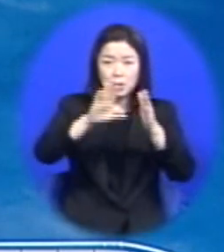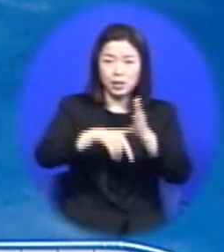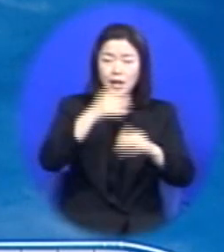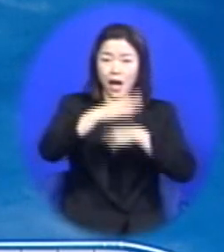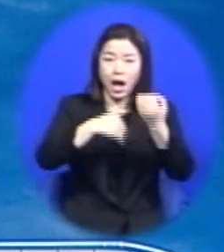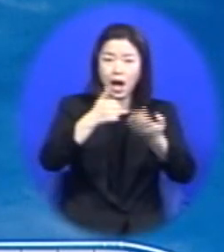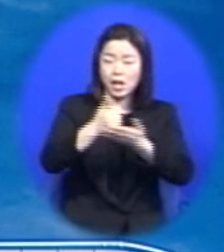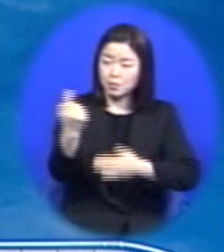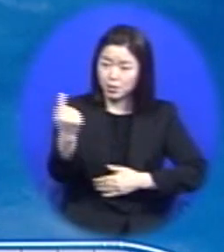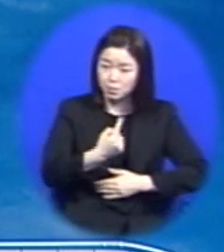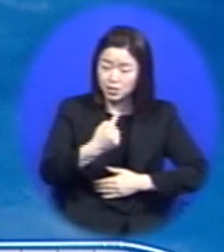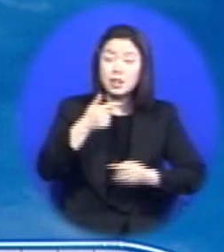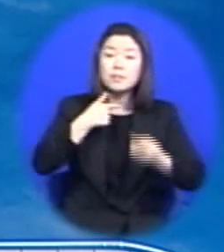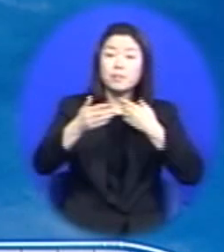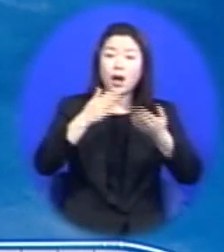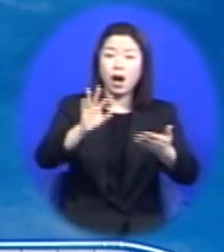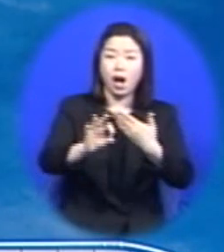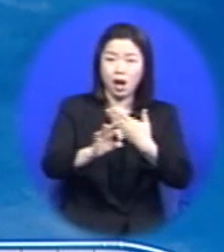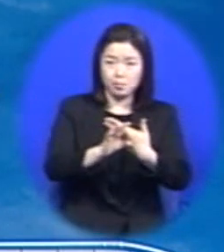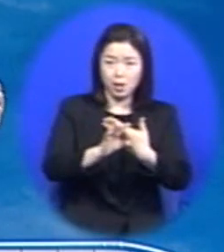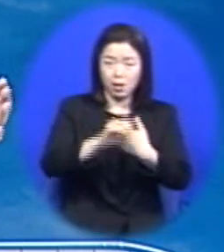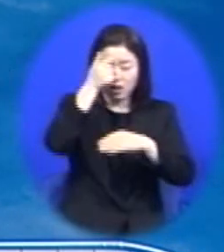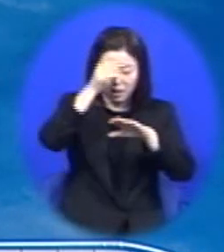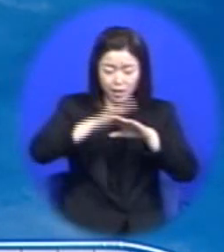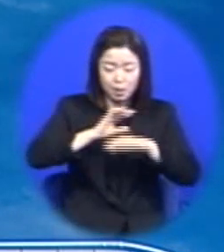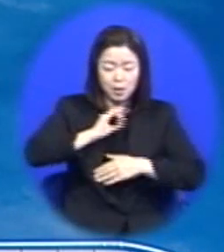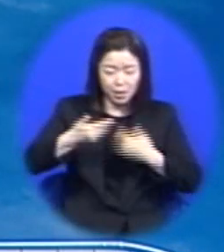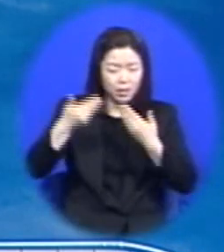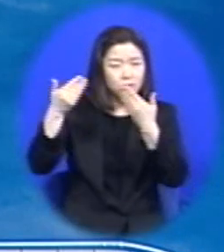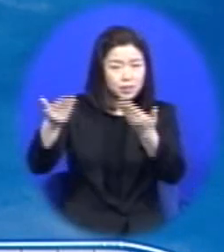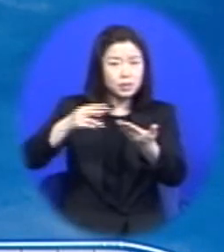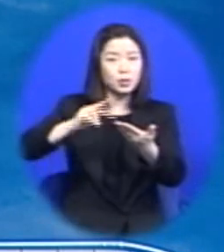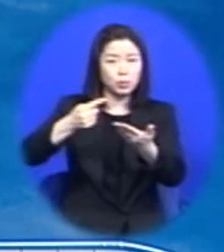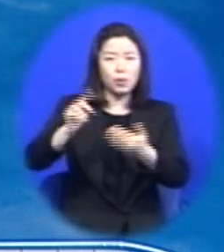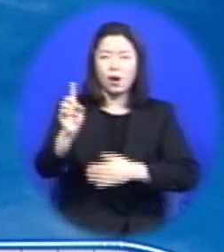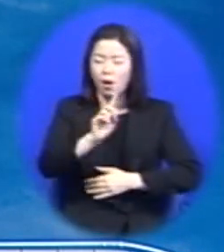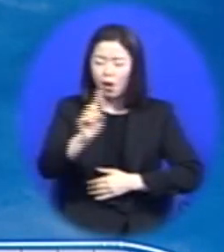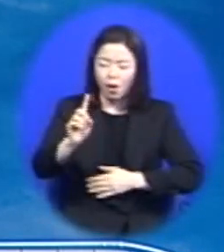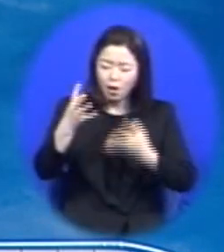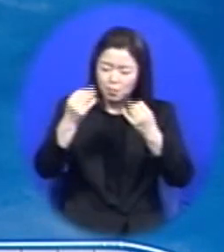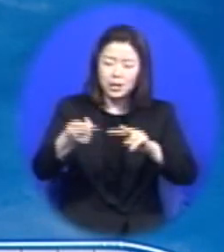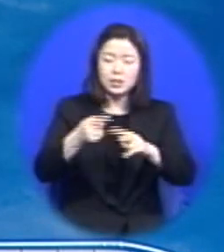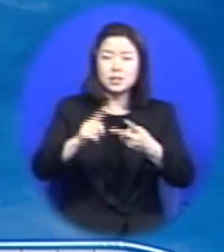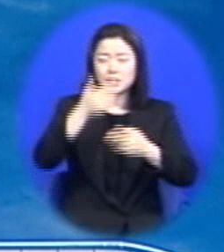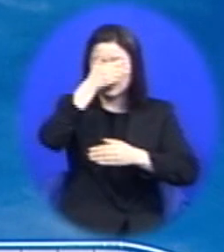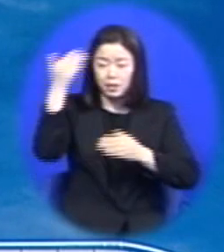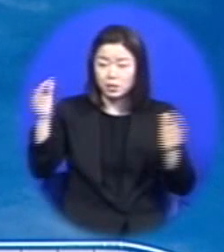경험하면 그러면 예배만 드려도 얼마든지 청년들이 모인다는 걸 그때 알았어요.